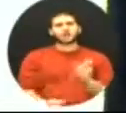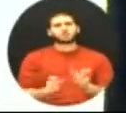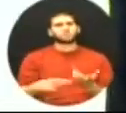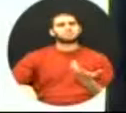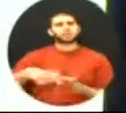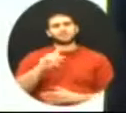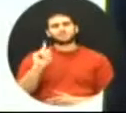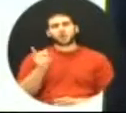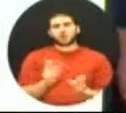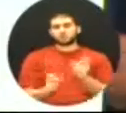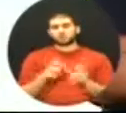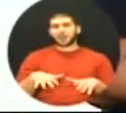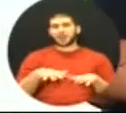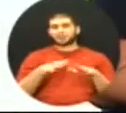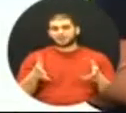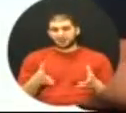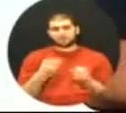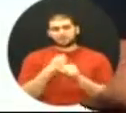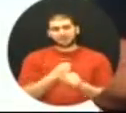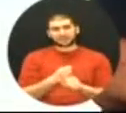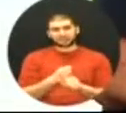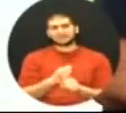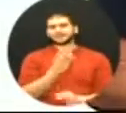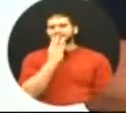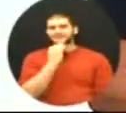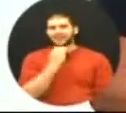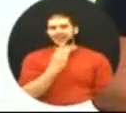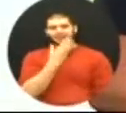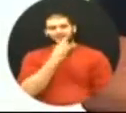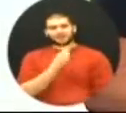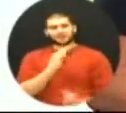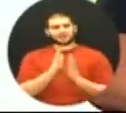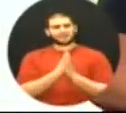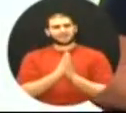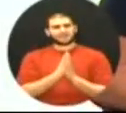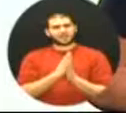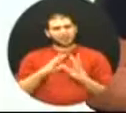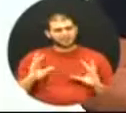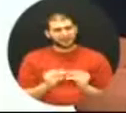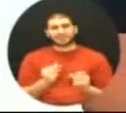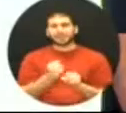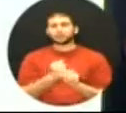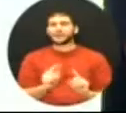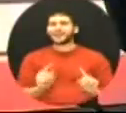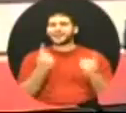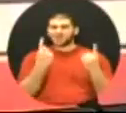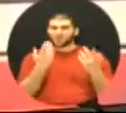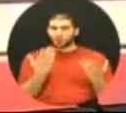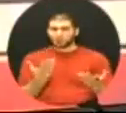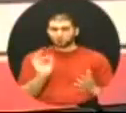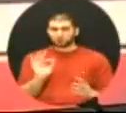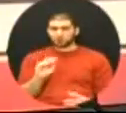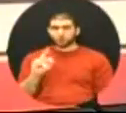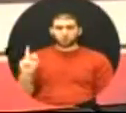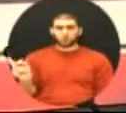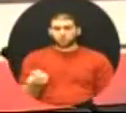בכיכר וכל האנשים על הבמה מייצגים עבורו את ישראל היפה, את התקווה, את הביחד. תעשו אירוע כזה של